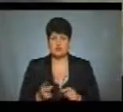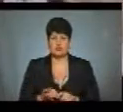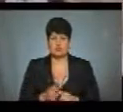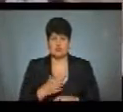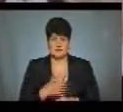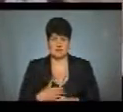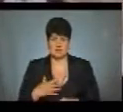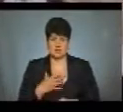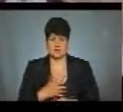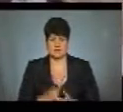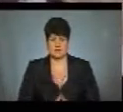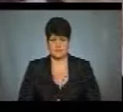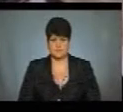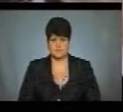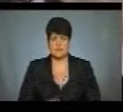війні.